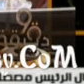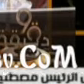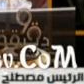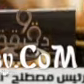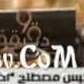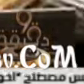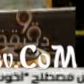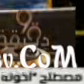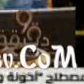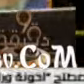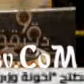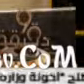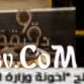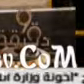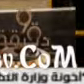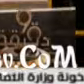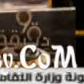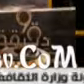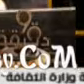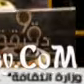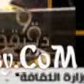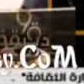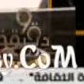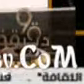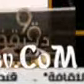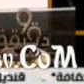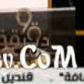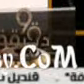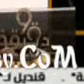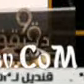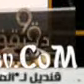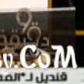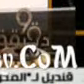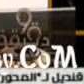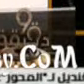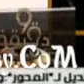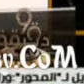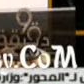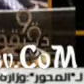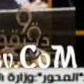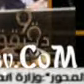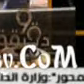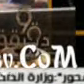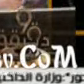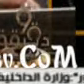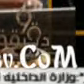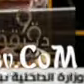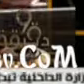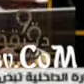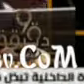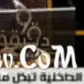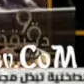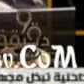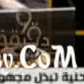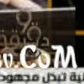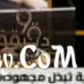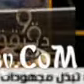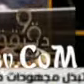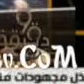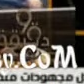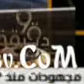الاسبوع الجاري وزير الداخليه اللواء محمد ابراهيم ا بجنود وافراد وضباط وقيادات الامن